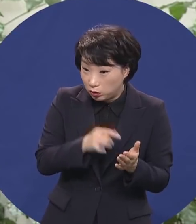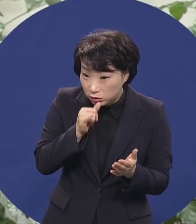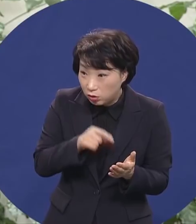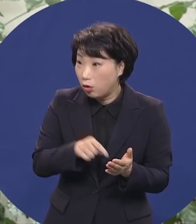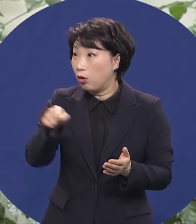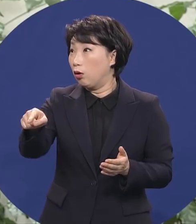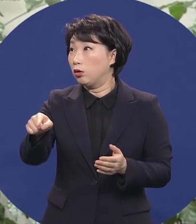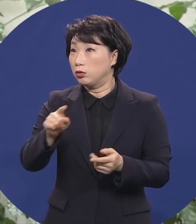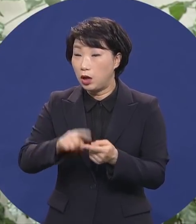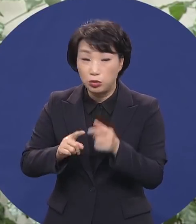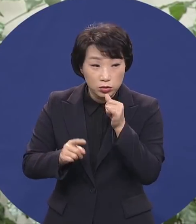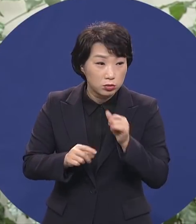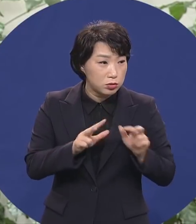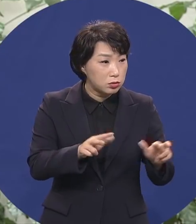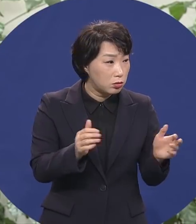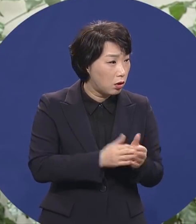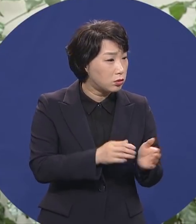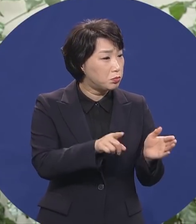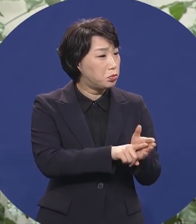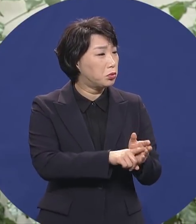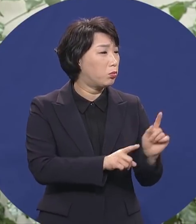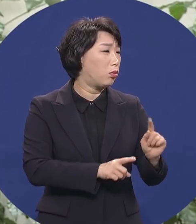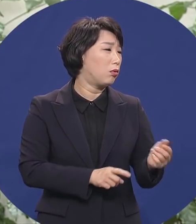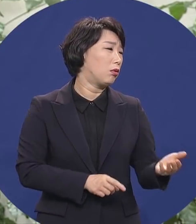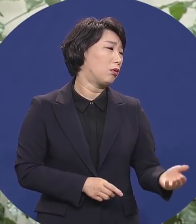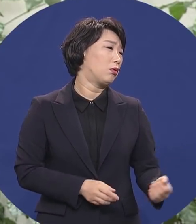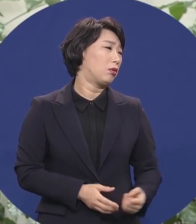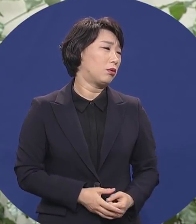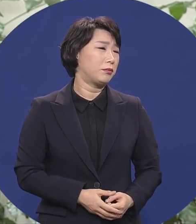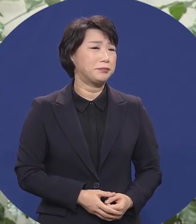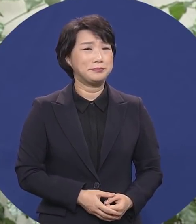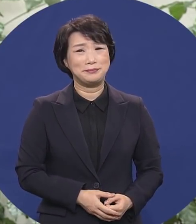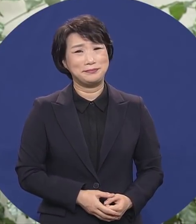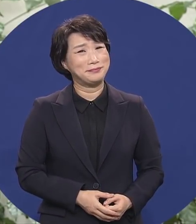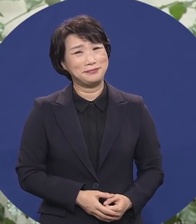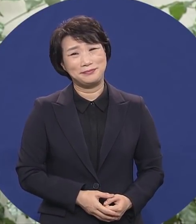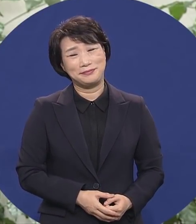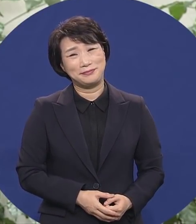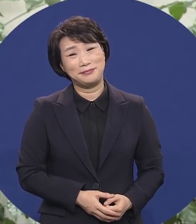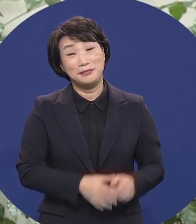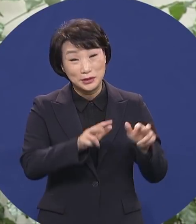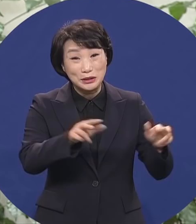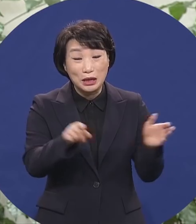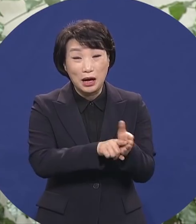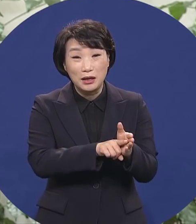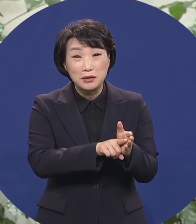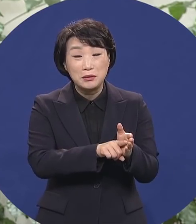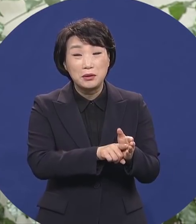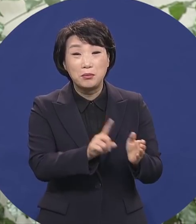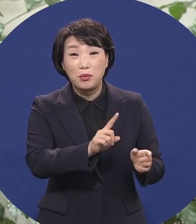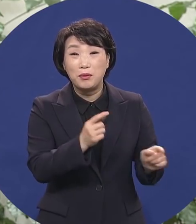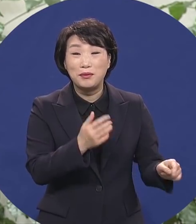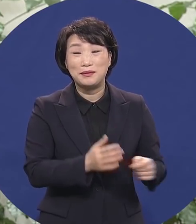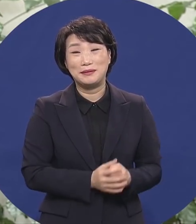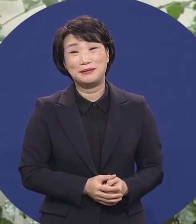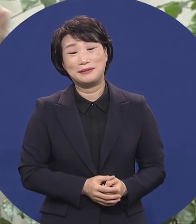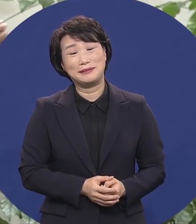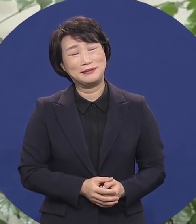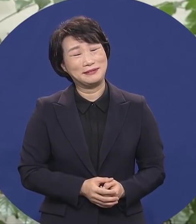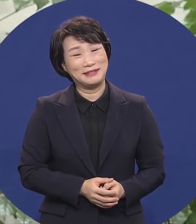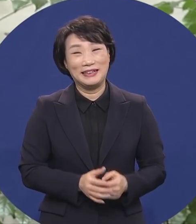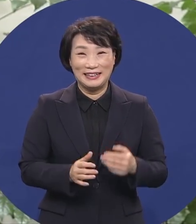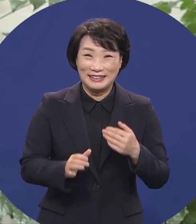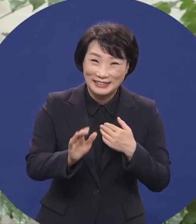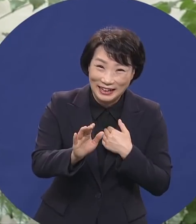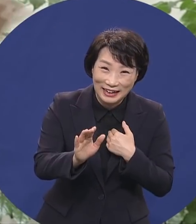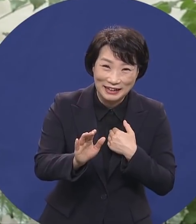사실이네. 그럼 지금까지 뭘 믿었다는 거예요? 뭘 믿었다는 거예요?